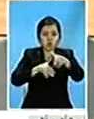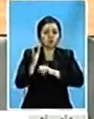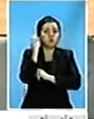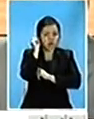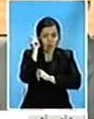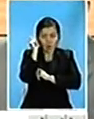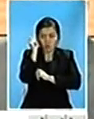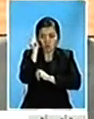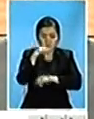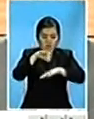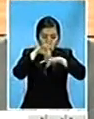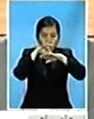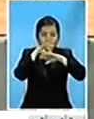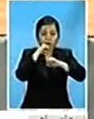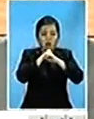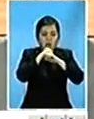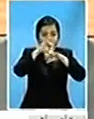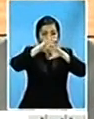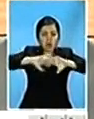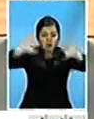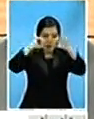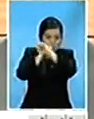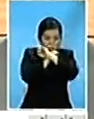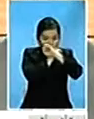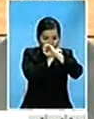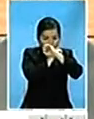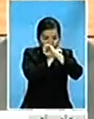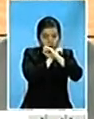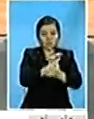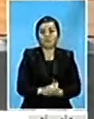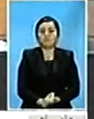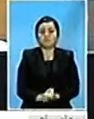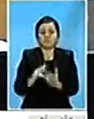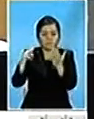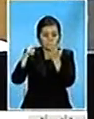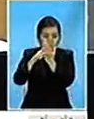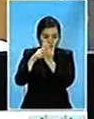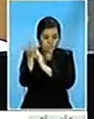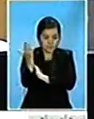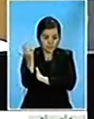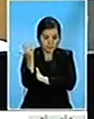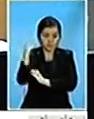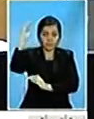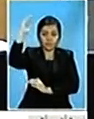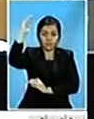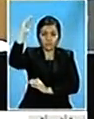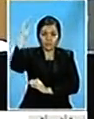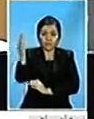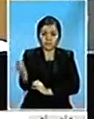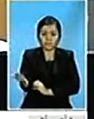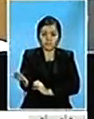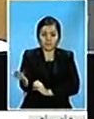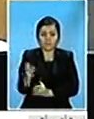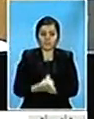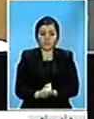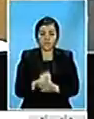เนี่ยในฐานะข้าราชการแผ่นดินพร้อมที่จะปกป้อง ท่านก่อนนะพอมีผู้ประท้วงเดี๋ยวอย่